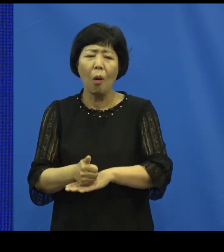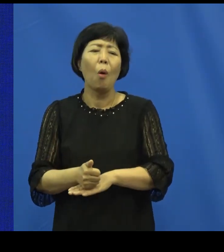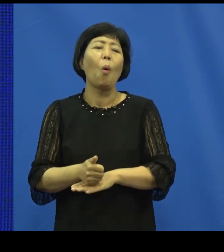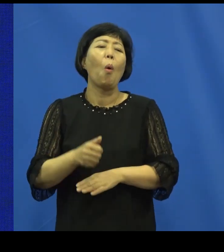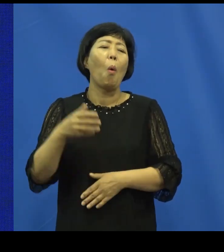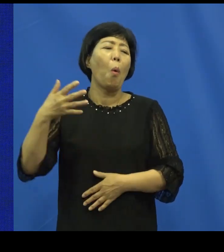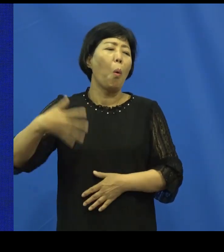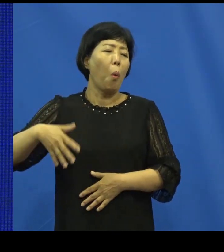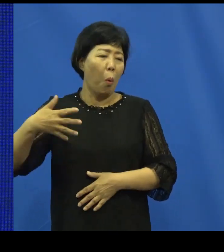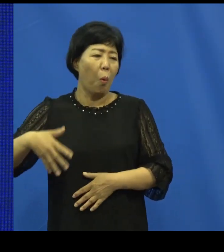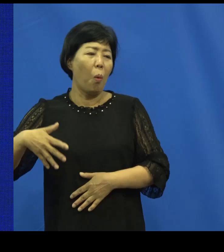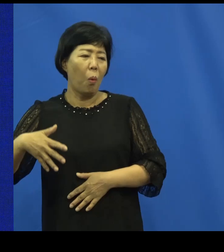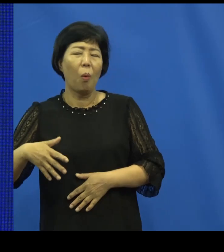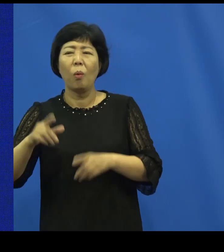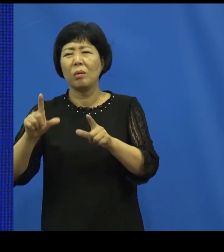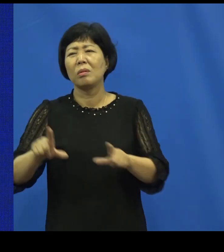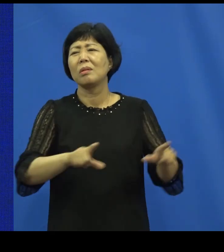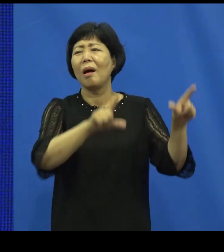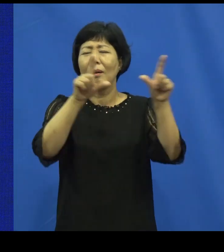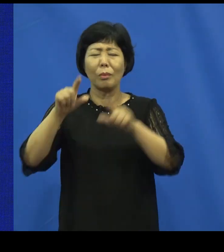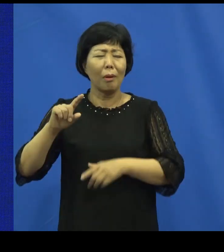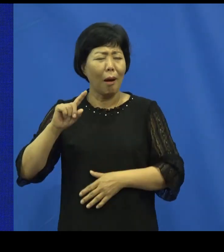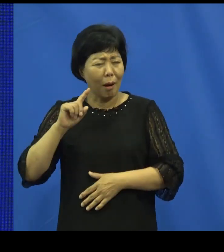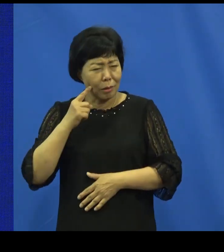그 성품과 삶에 감탄을 하는.